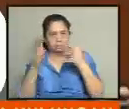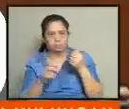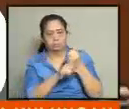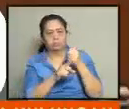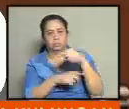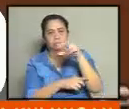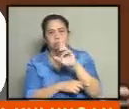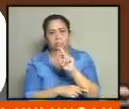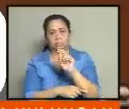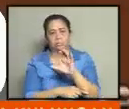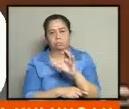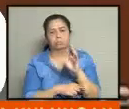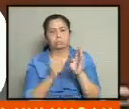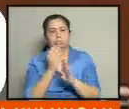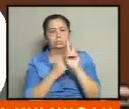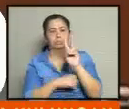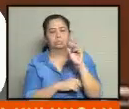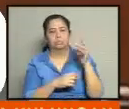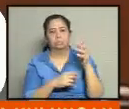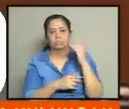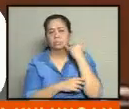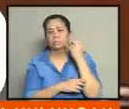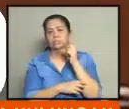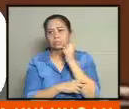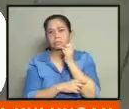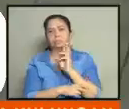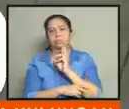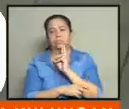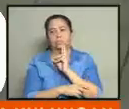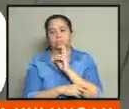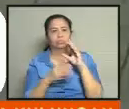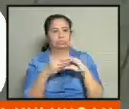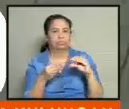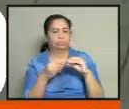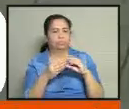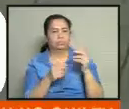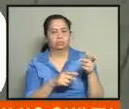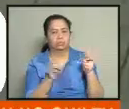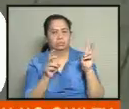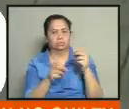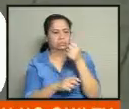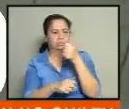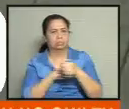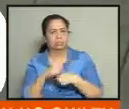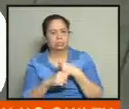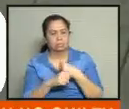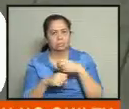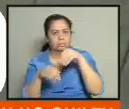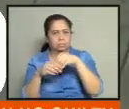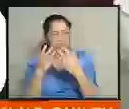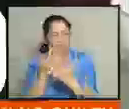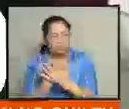ni Quezon City RTC Branch 221 Judge Jocelyn Solis Reyes. Kwento ni alias Mai, sa 10 taon ni Giamadel sa loob